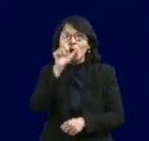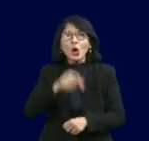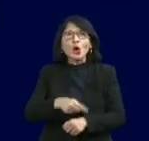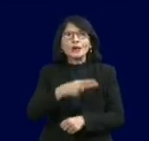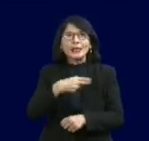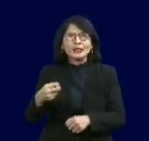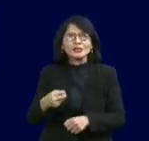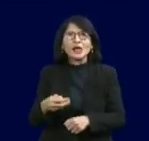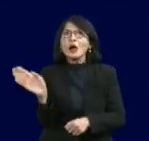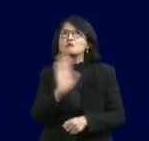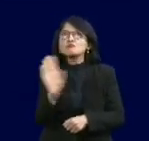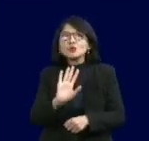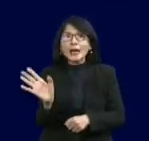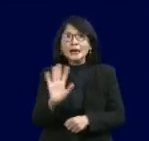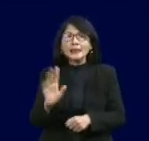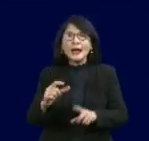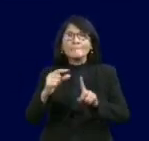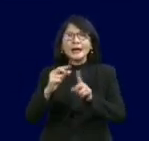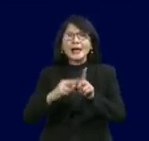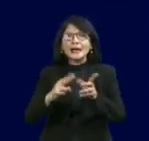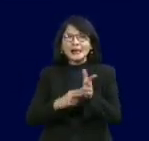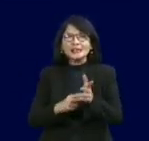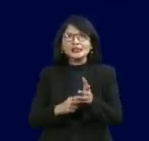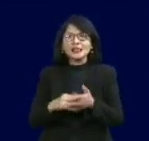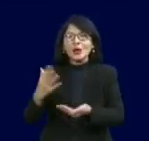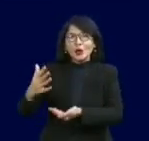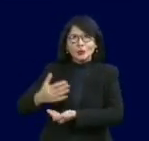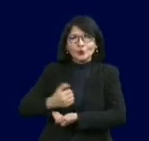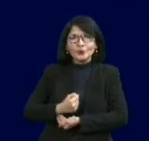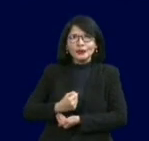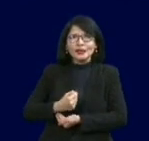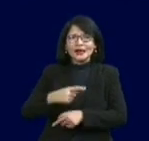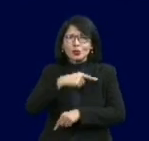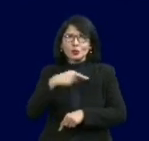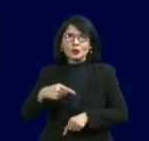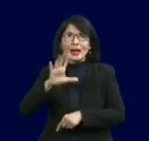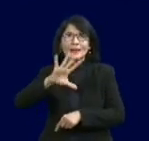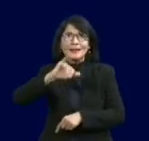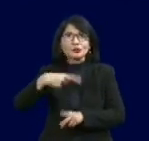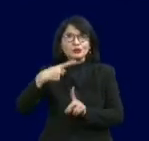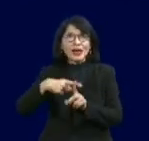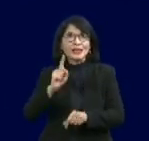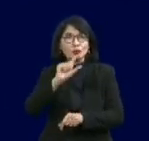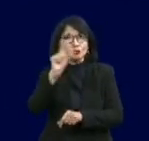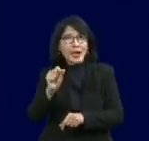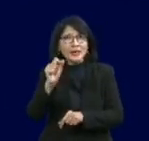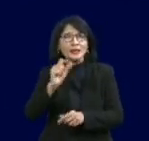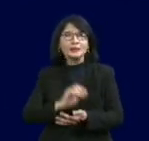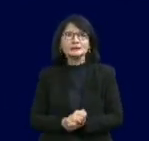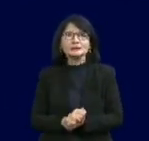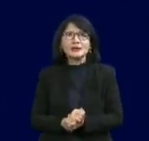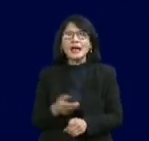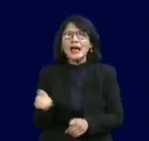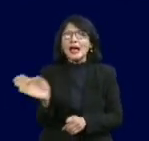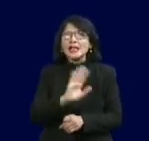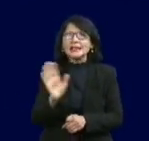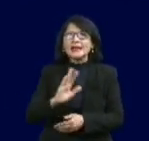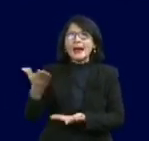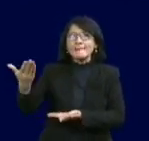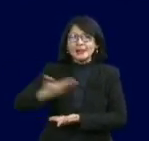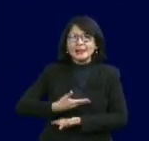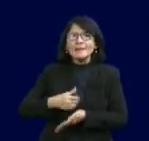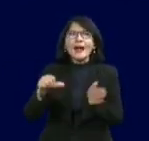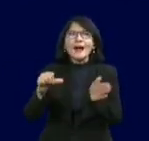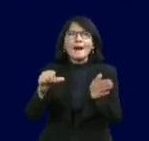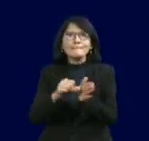berstatus bukan PNS, memiliki penghasilan di bawah 5 juta rupiah per bulan, dan tidak menerima